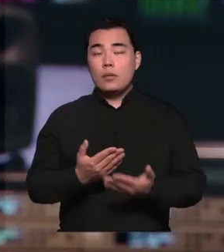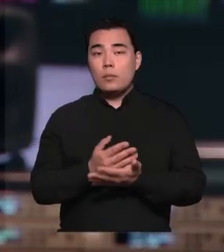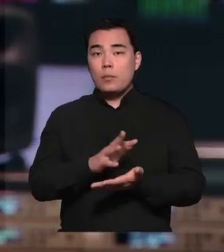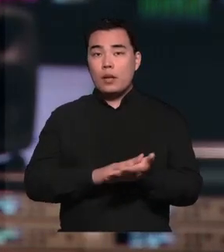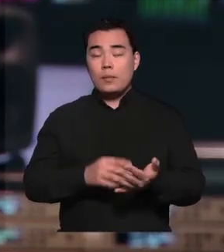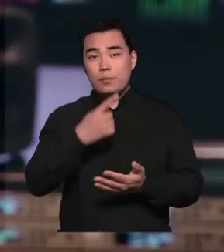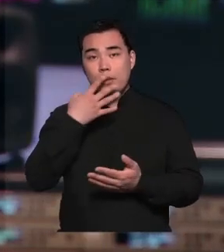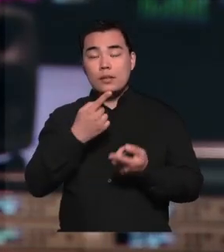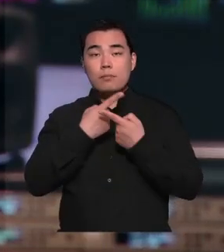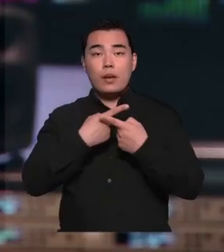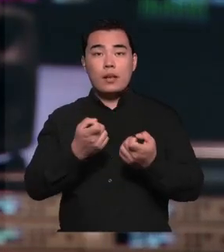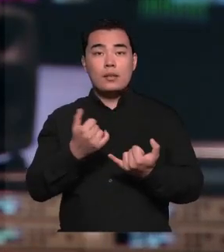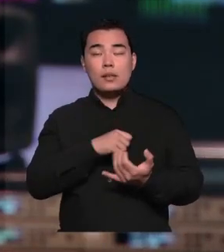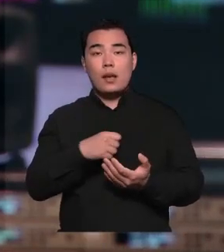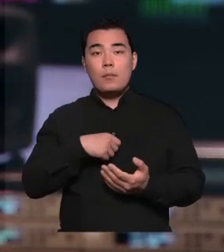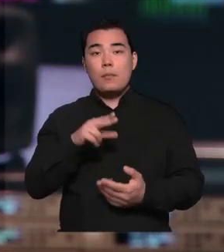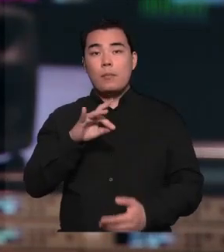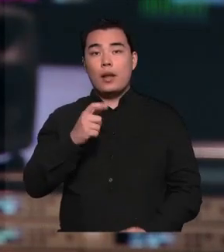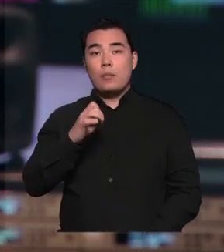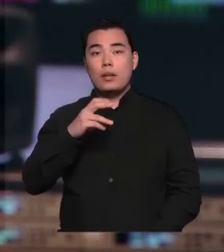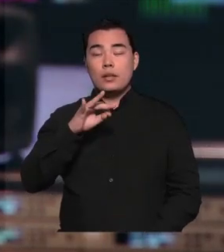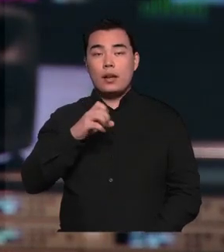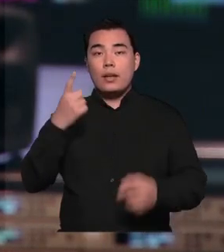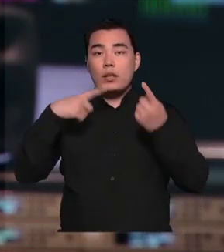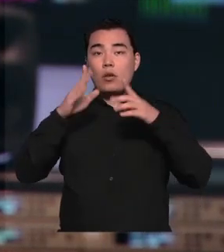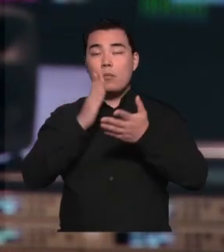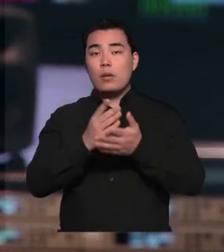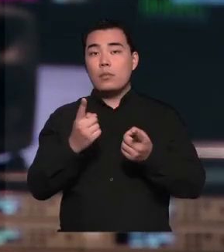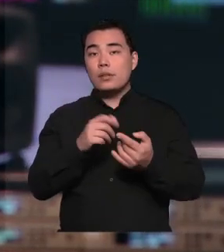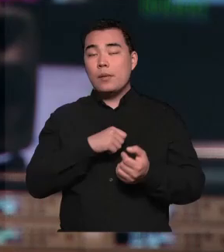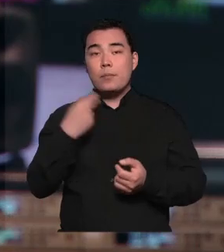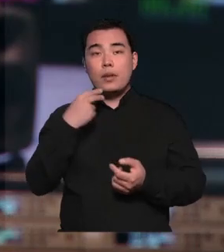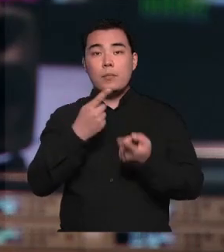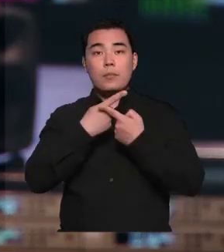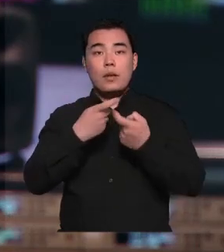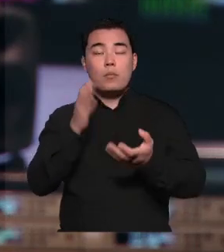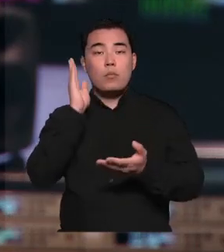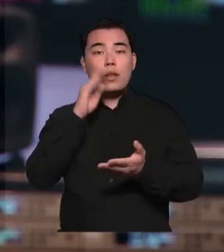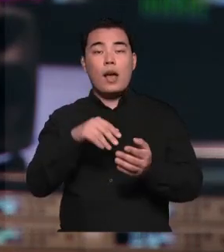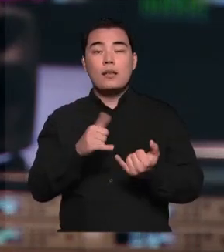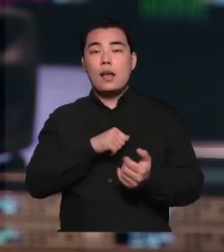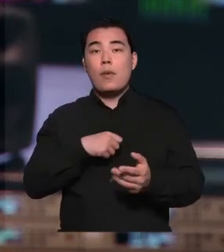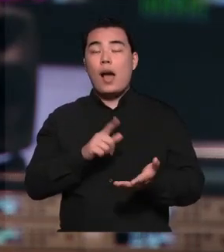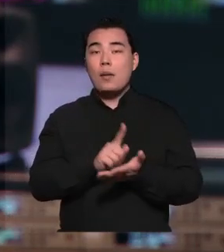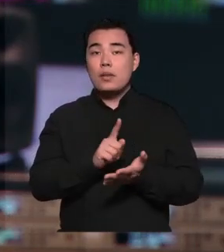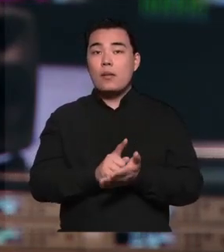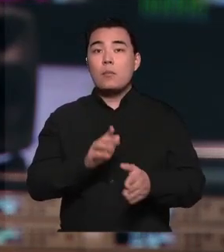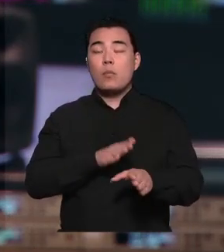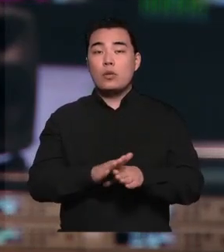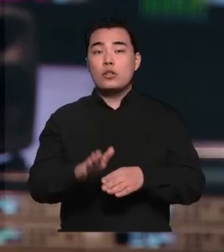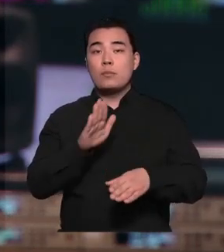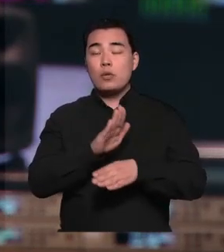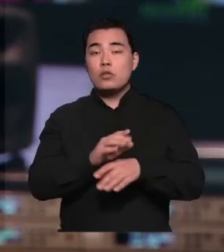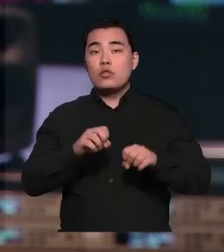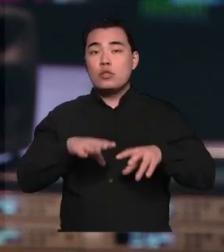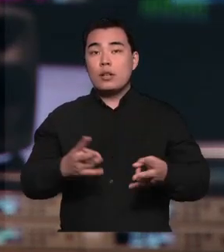Былғы жолдаудың астарында прагматикалық идеология бар. Себе президент жолдауы алға қойылған міндеттерді кезең-кезеңмен толықтырып